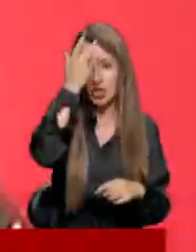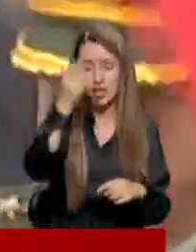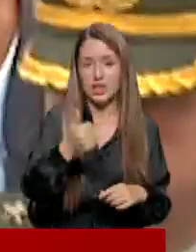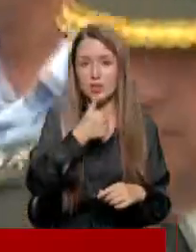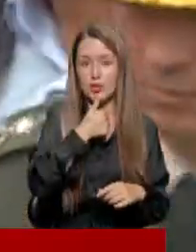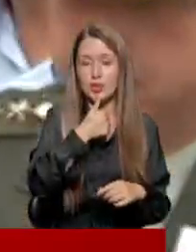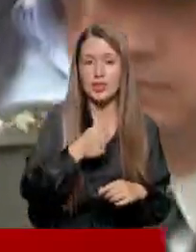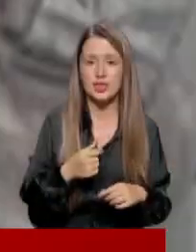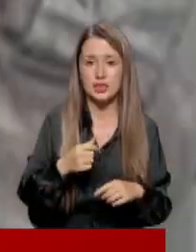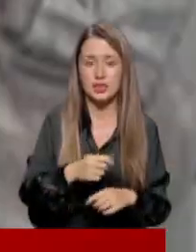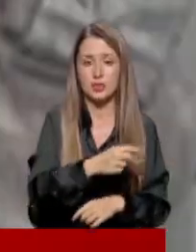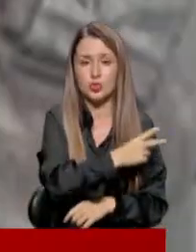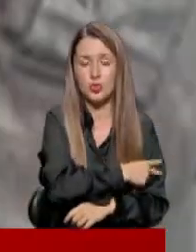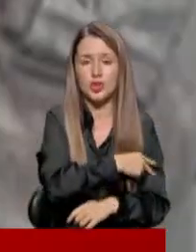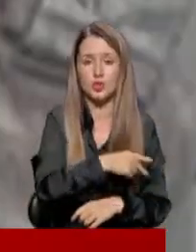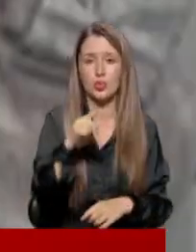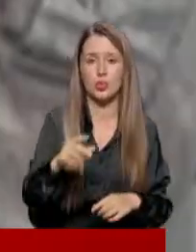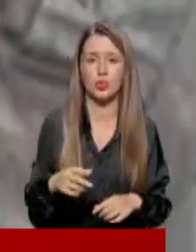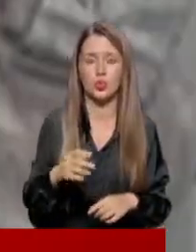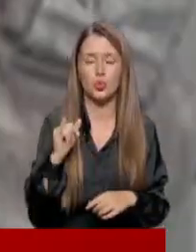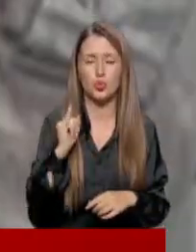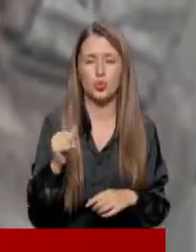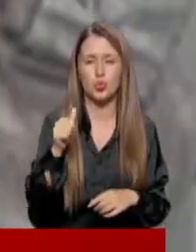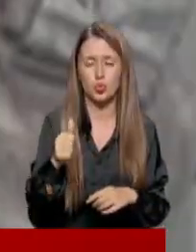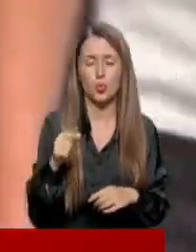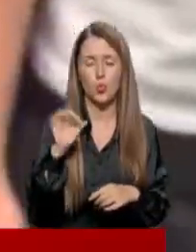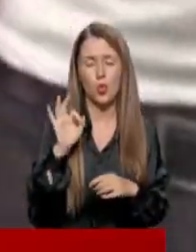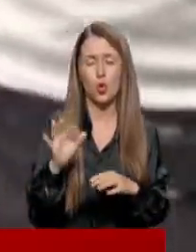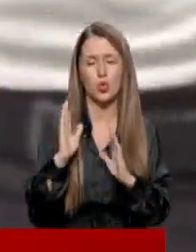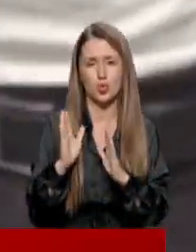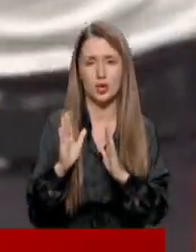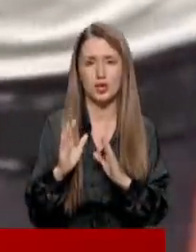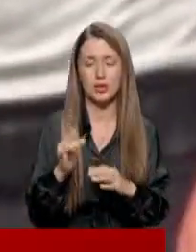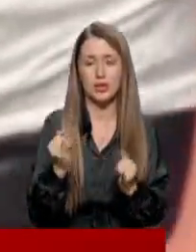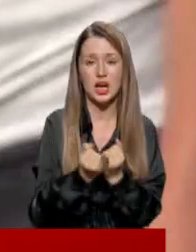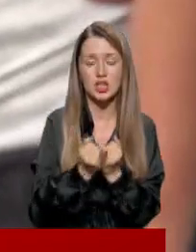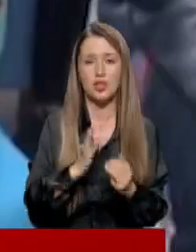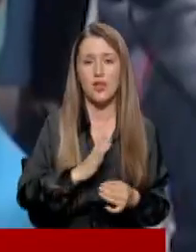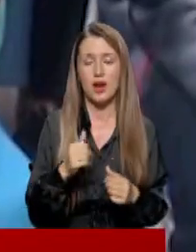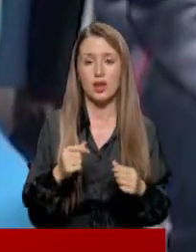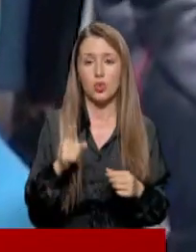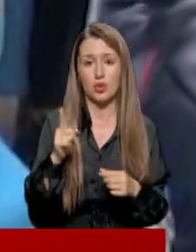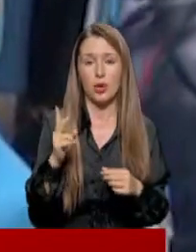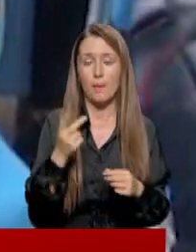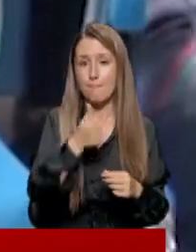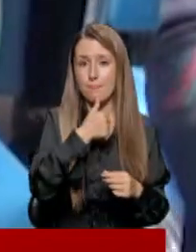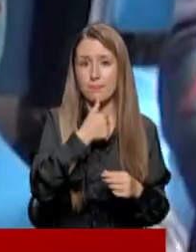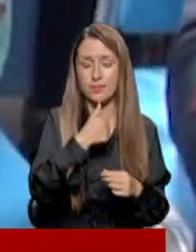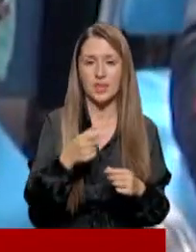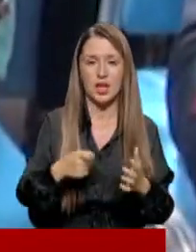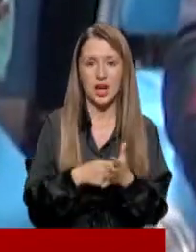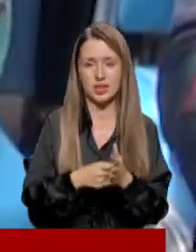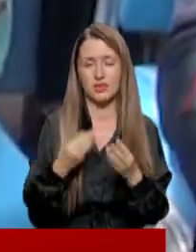uzman çavuş Selçuk Beki'yi o acı gün böyle uğurlamıştı. Bir kardeşi daha var. O da babasının adını taşıyor. Ama o hiç